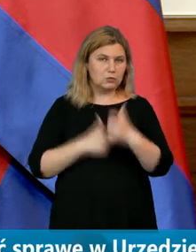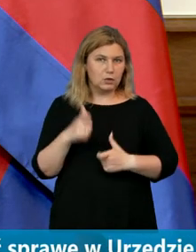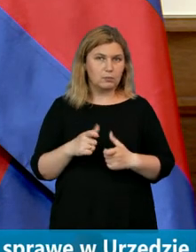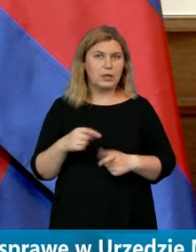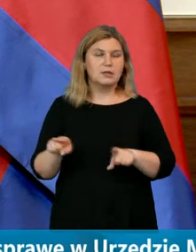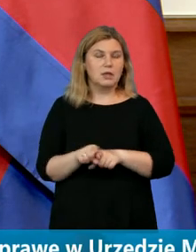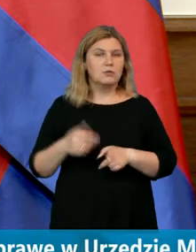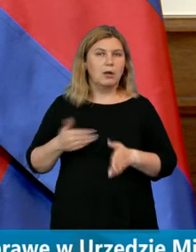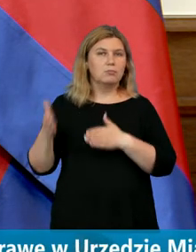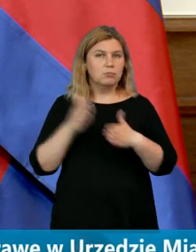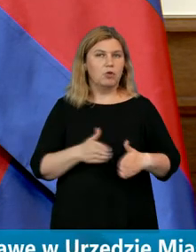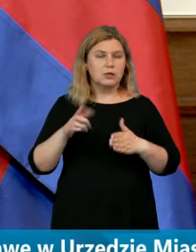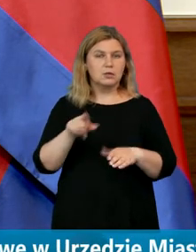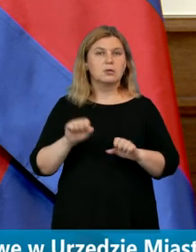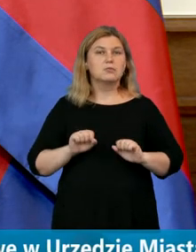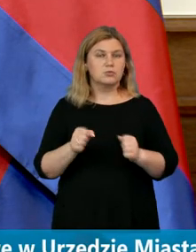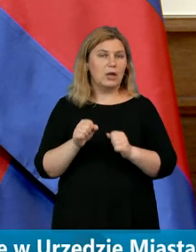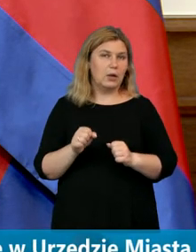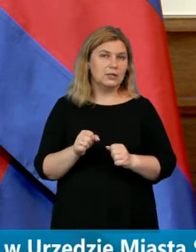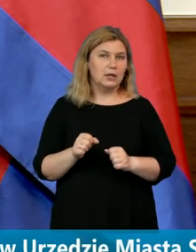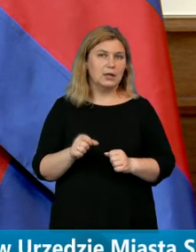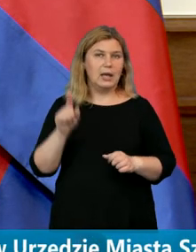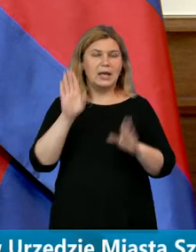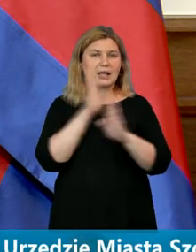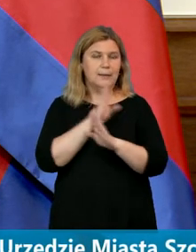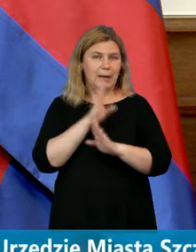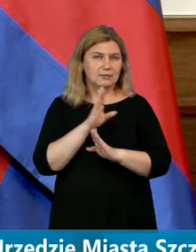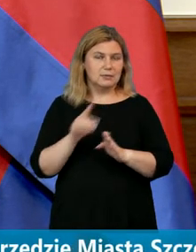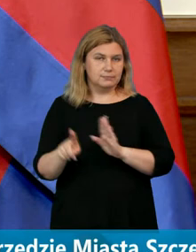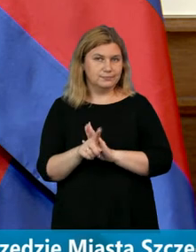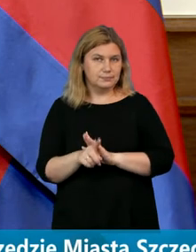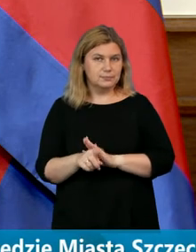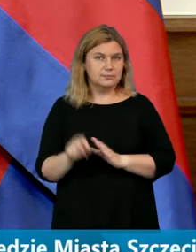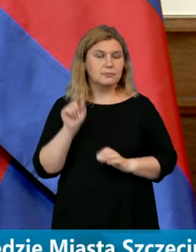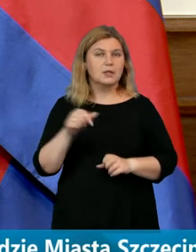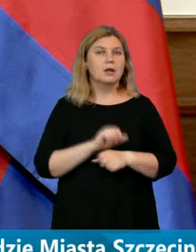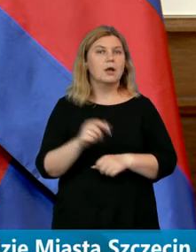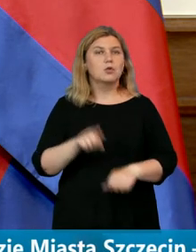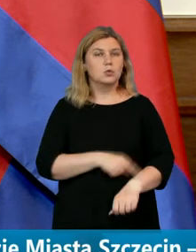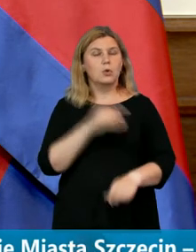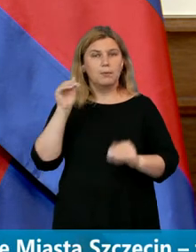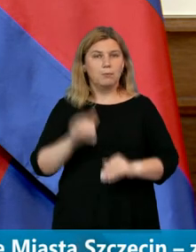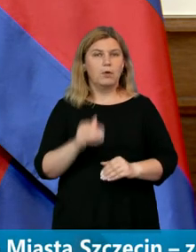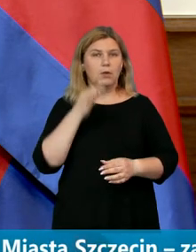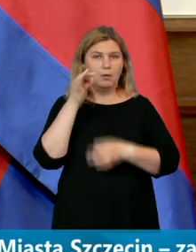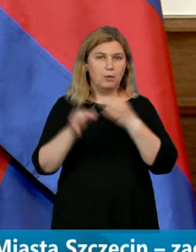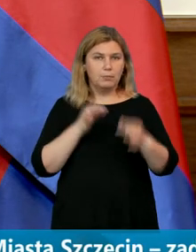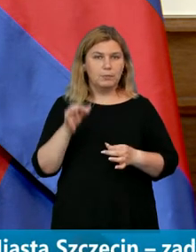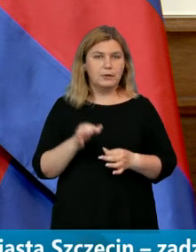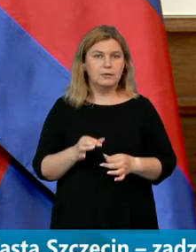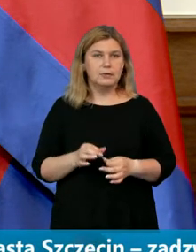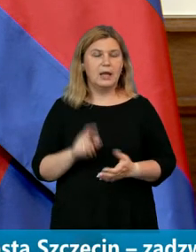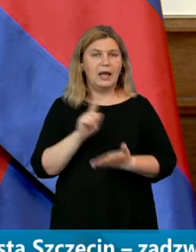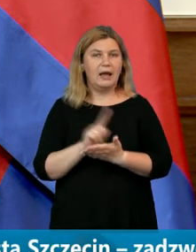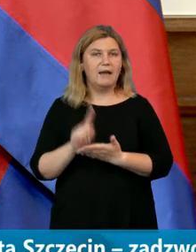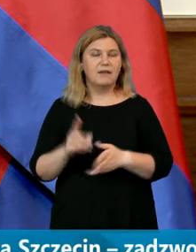tego szykujemy. To też będzie działanie proklimatyczne. Więc długo można by o tym mówić. Efekt